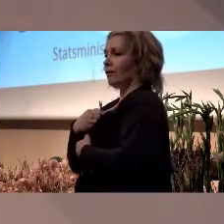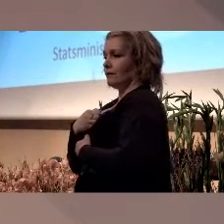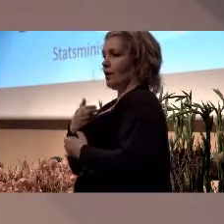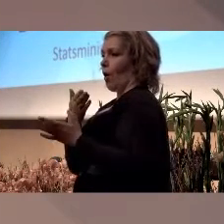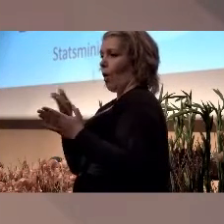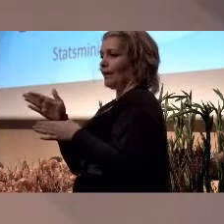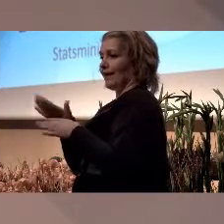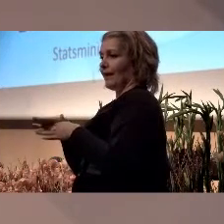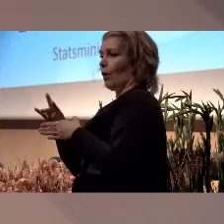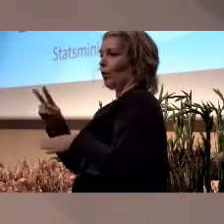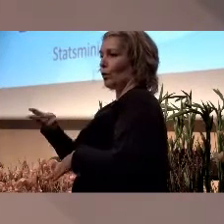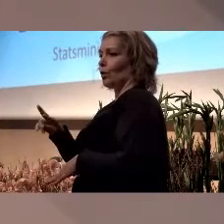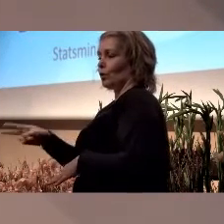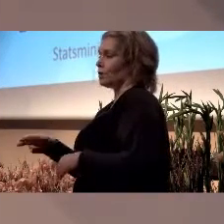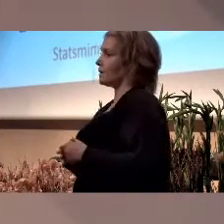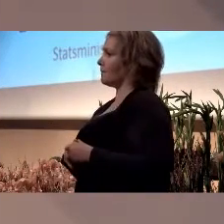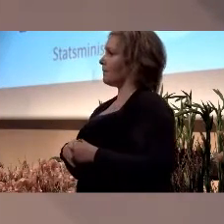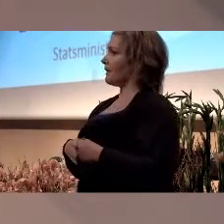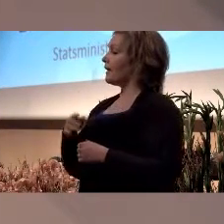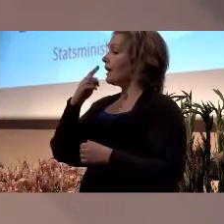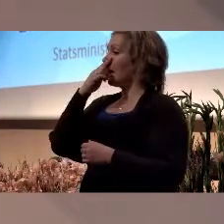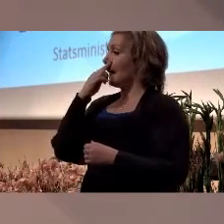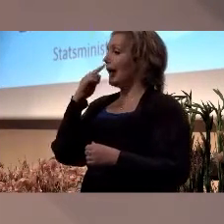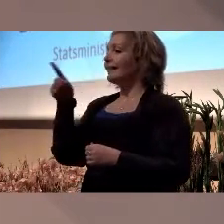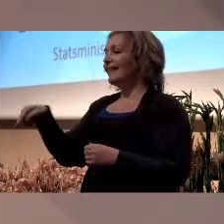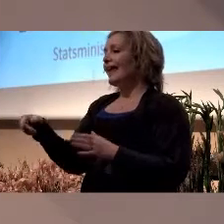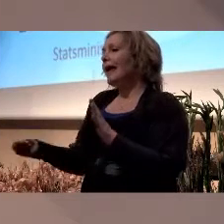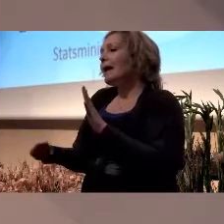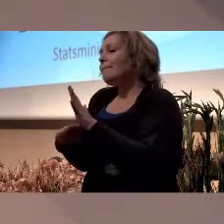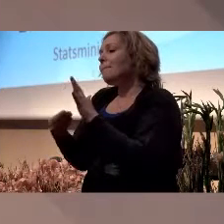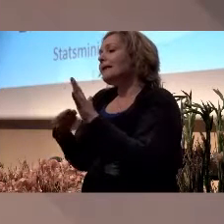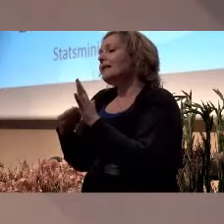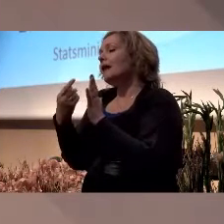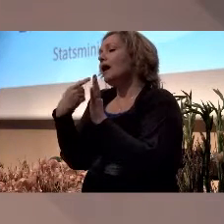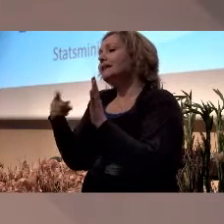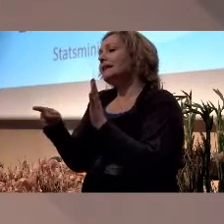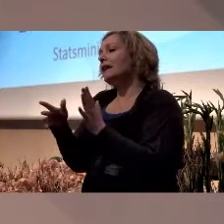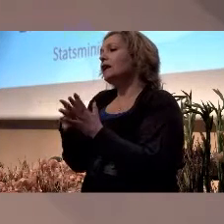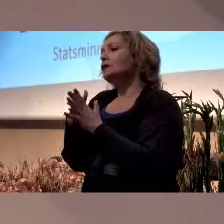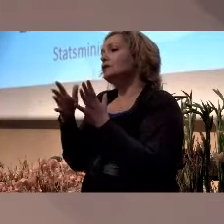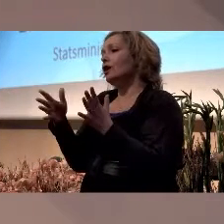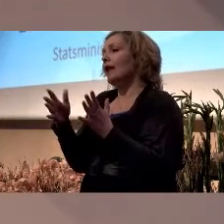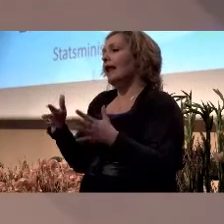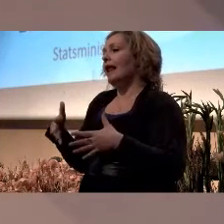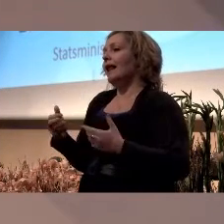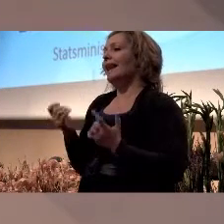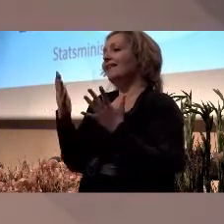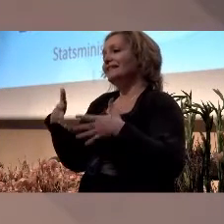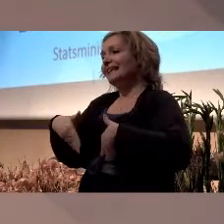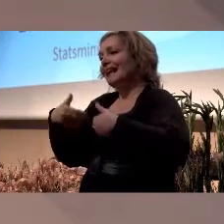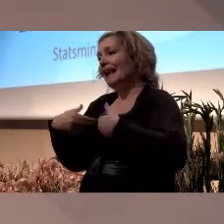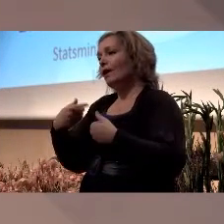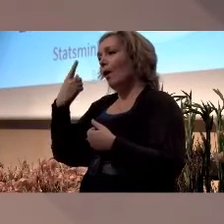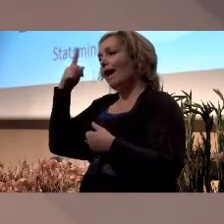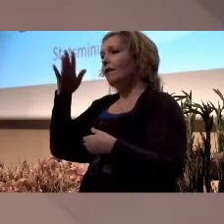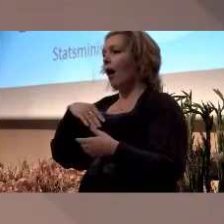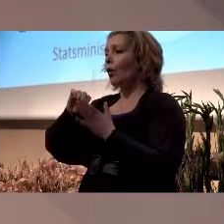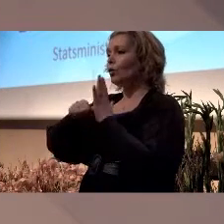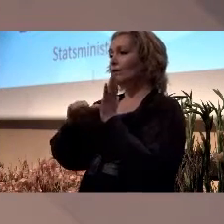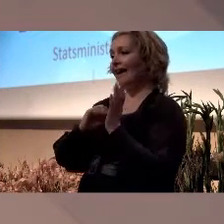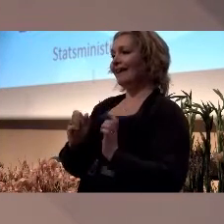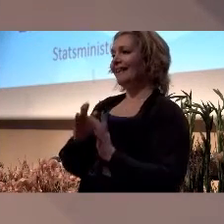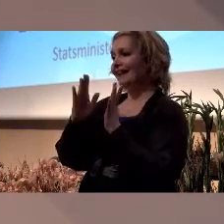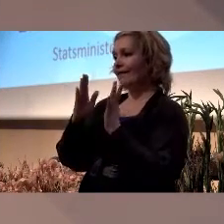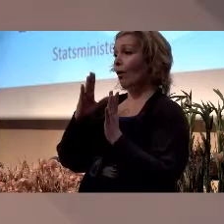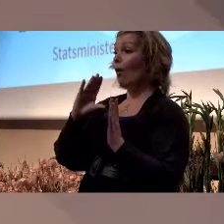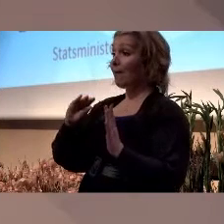turnus. Og at det bidrar til større livsglede, større evne til å ha kontroll i sitt eget liv og